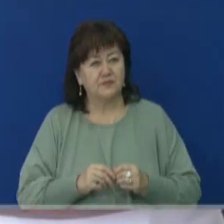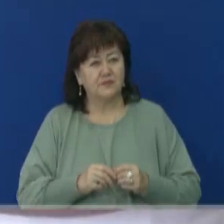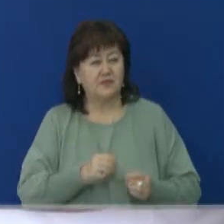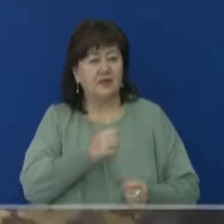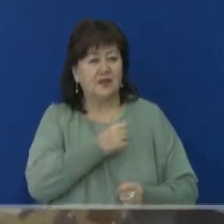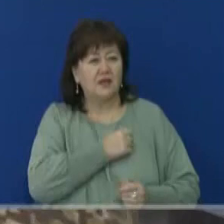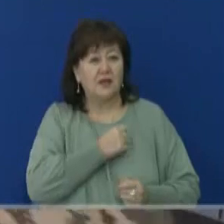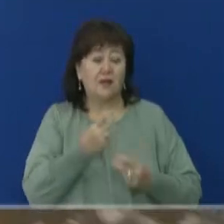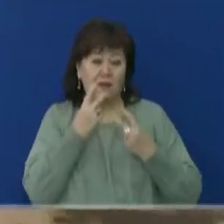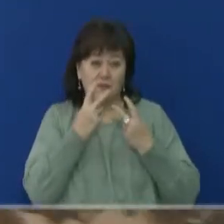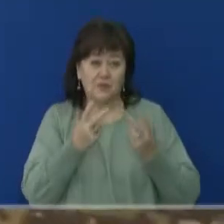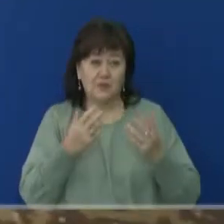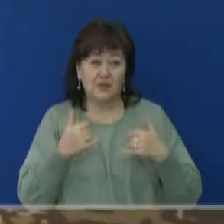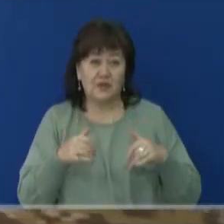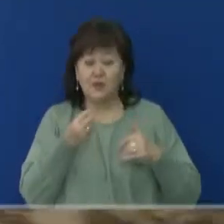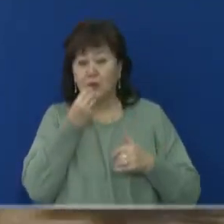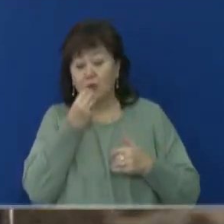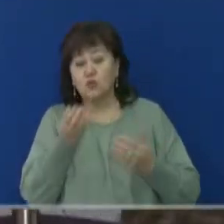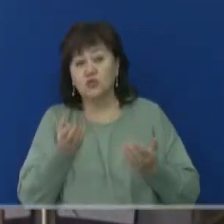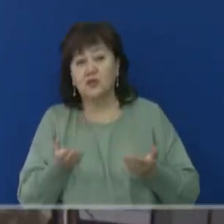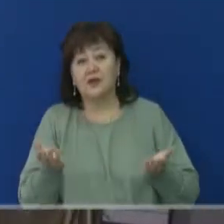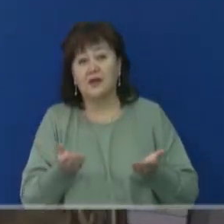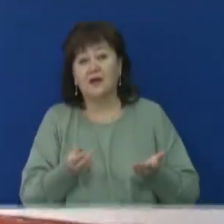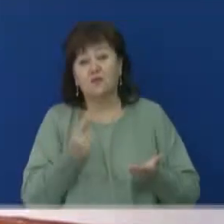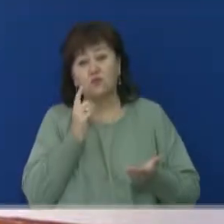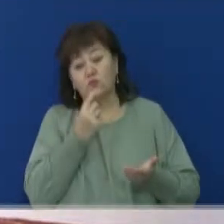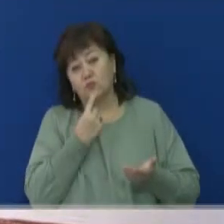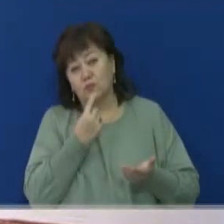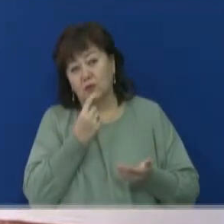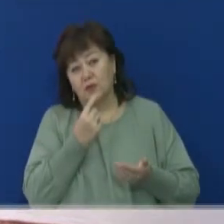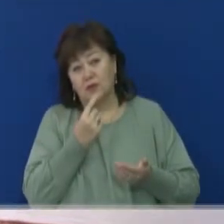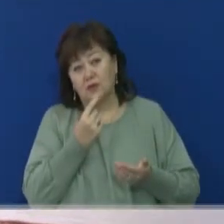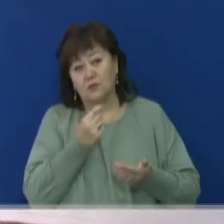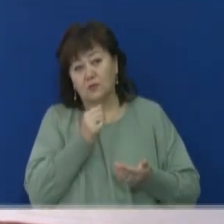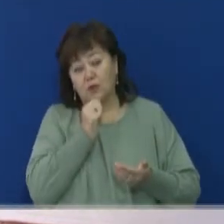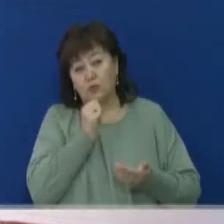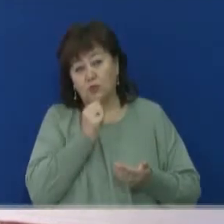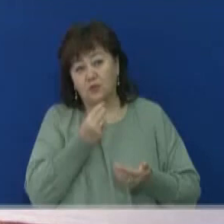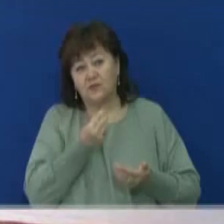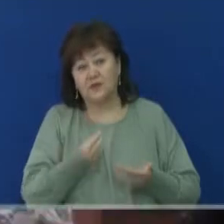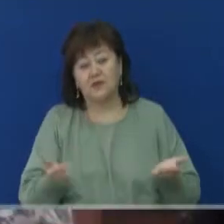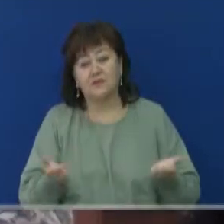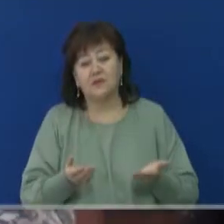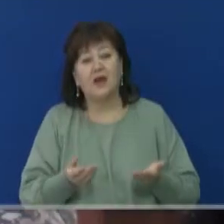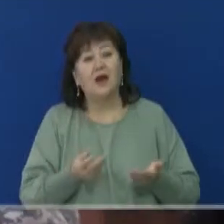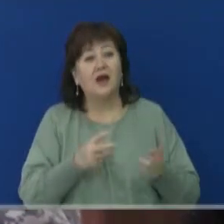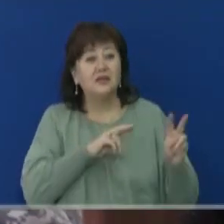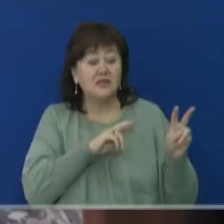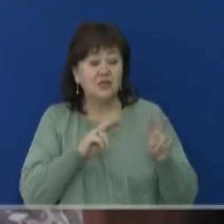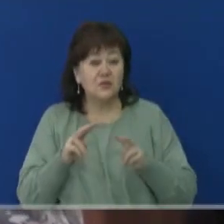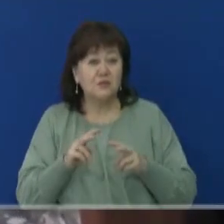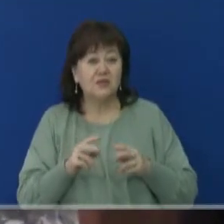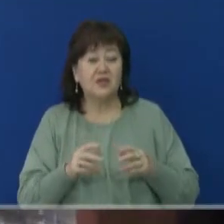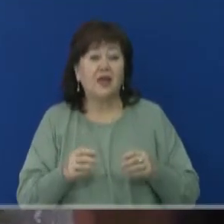сарбаздардың ас мәзірін көріп, ыстық тамақтан дәм татты. Әскери борышын өтеуші сарбаздар теориялық жағынан алған білімдерін тәжірибемен